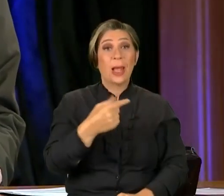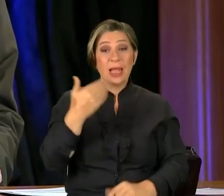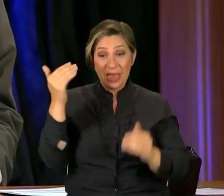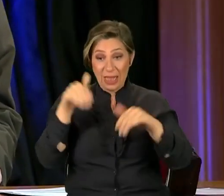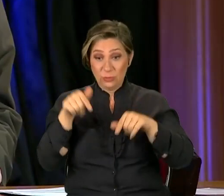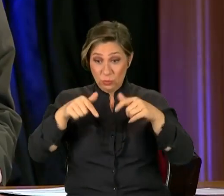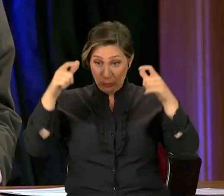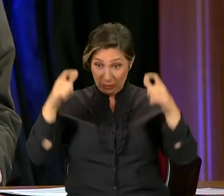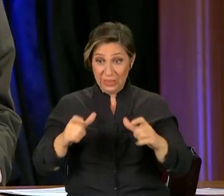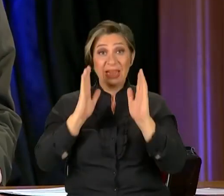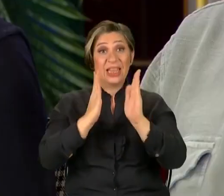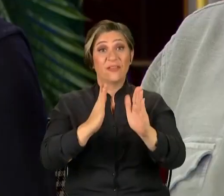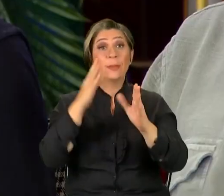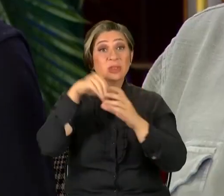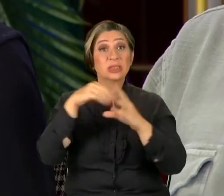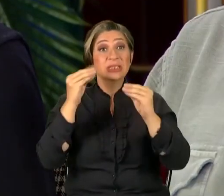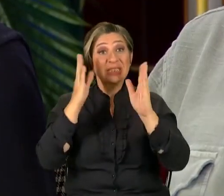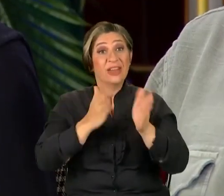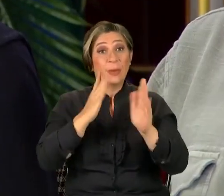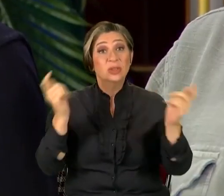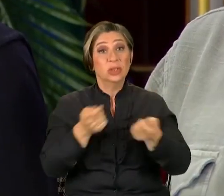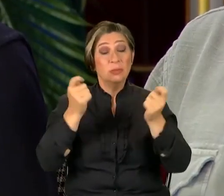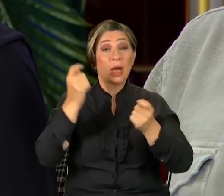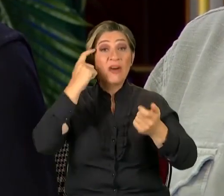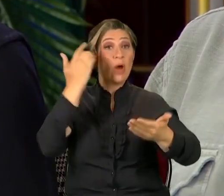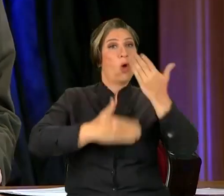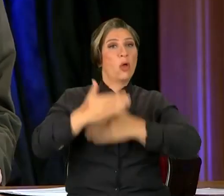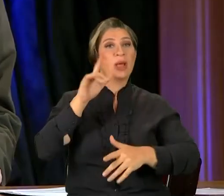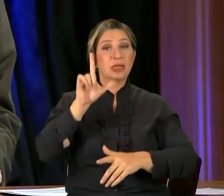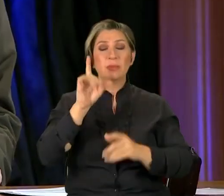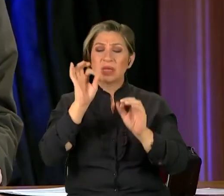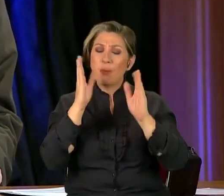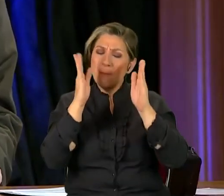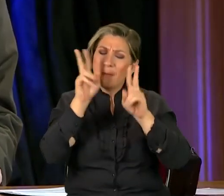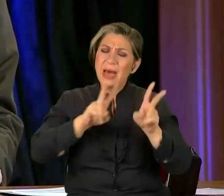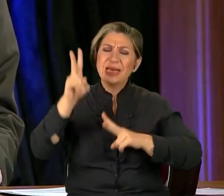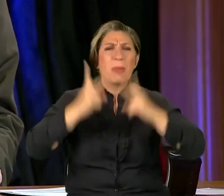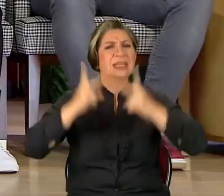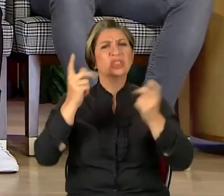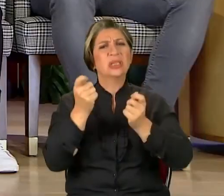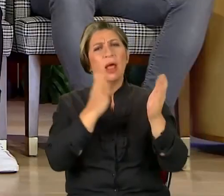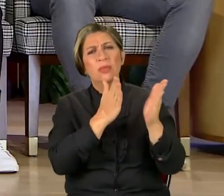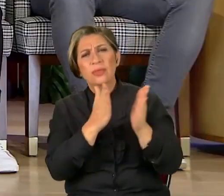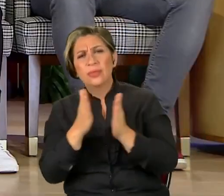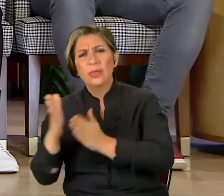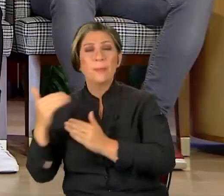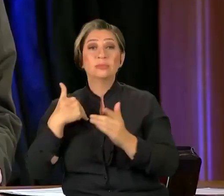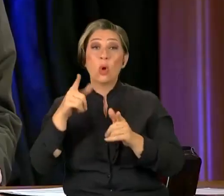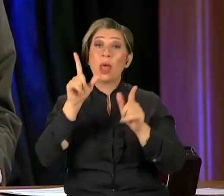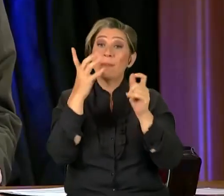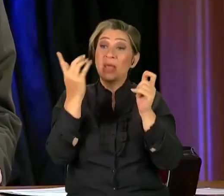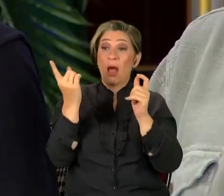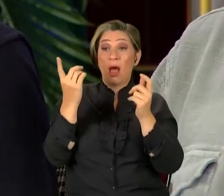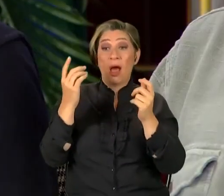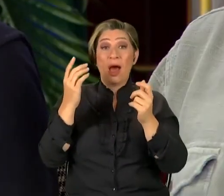geldiğimiz noktada devam edebilmek için devamlı çalışmak, kafayı yormak gerekiyor. Bazı işler rutine bağlar. Ya bizde öyle bir lüks yok